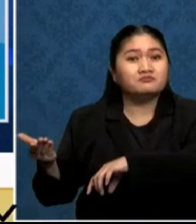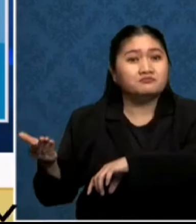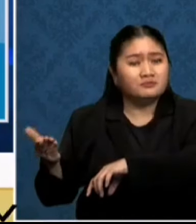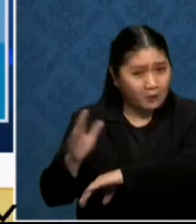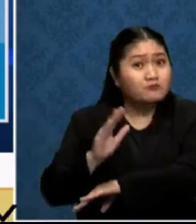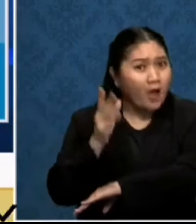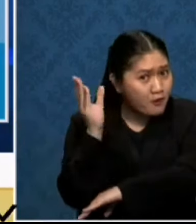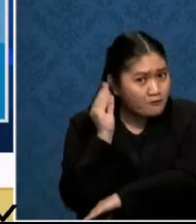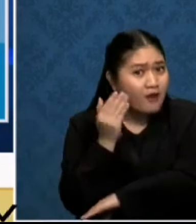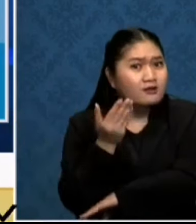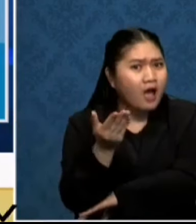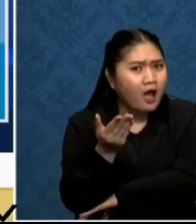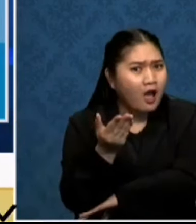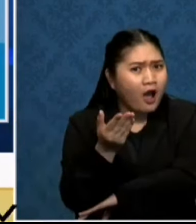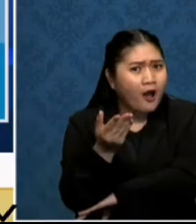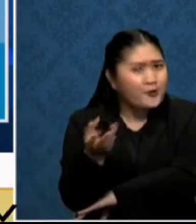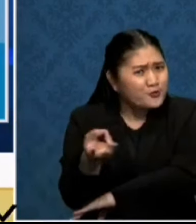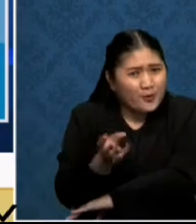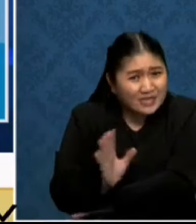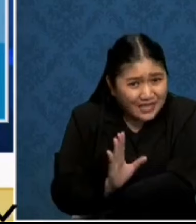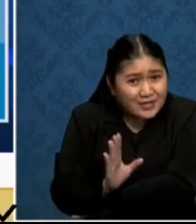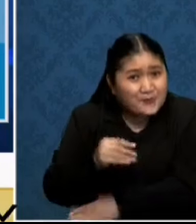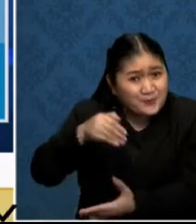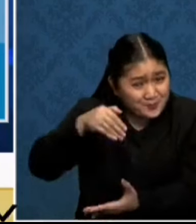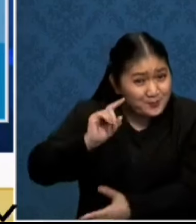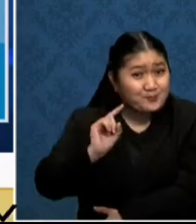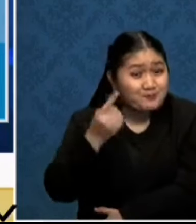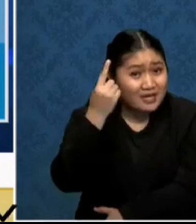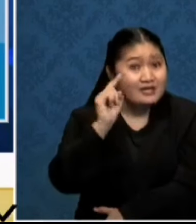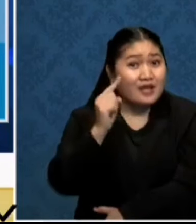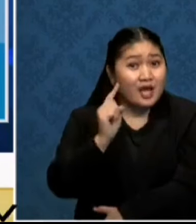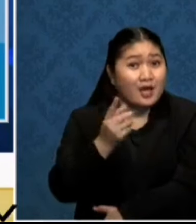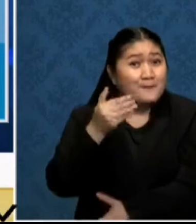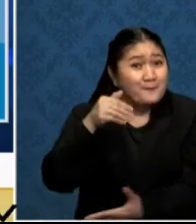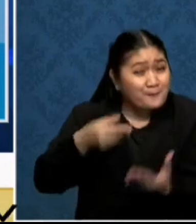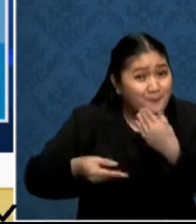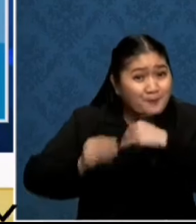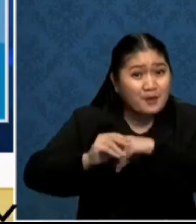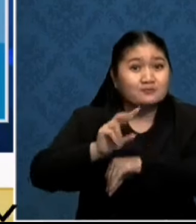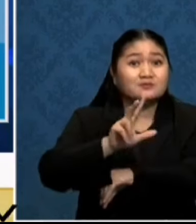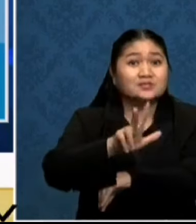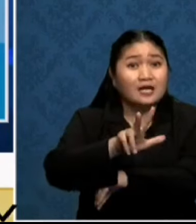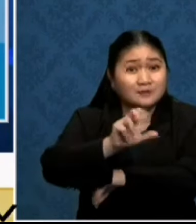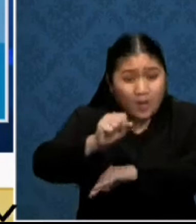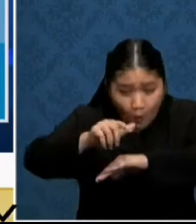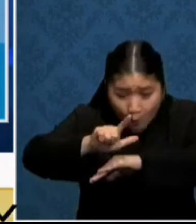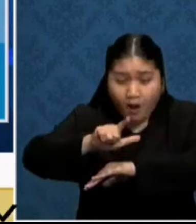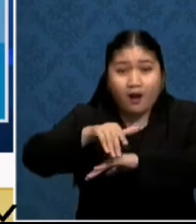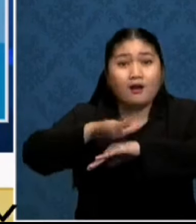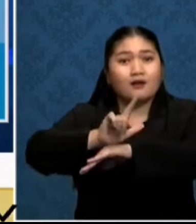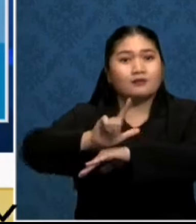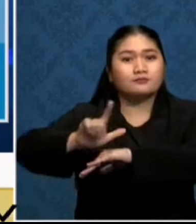นะครับไม่ใช่น้อยๆนะครับอีก1,300ล้าน